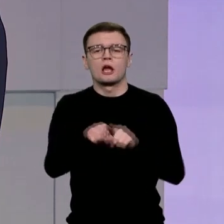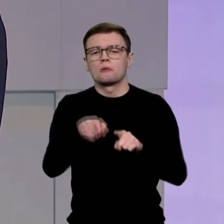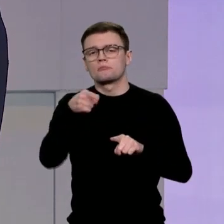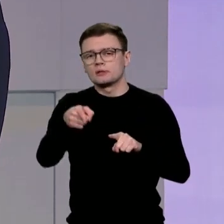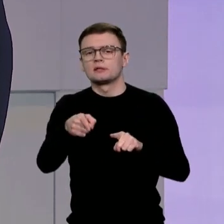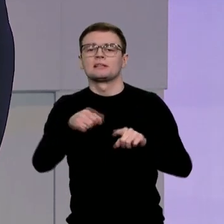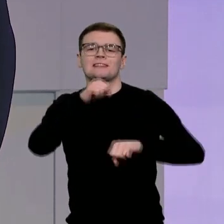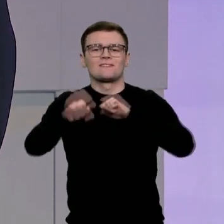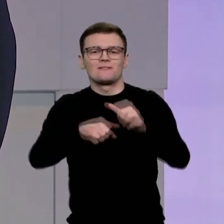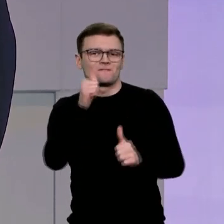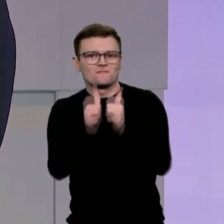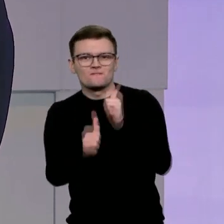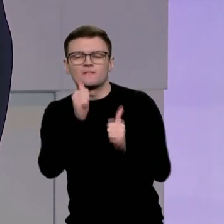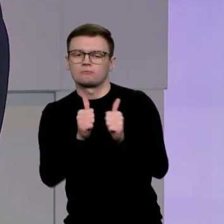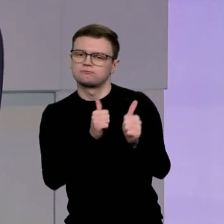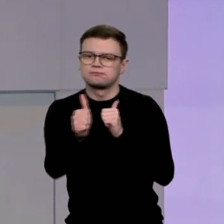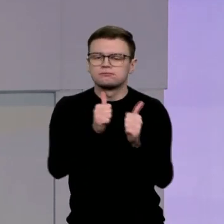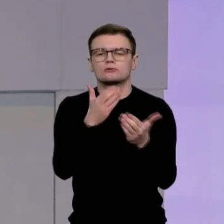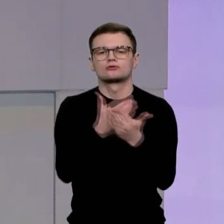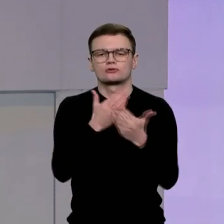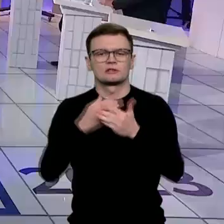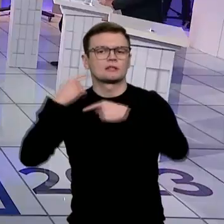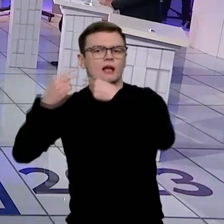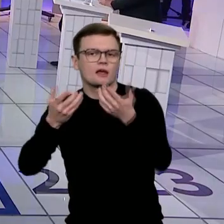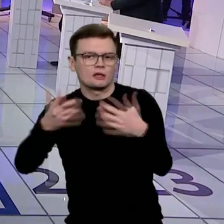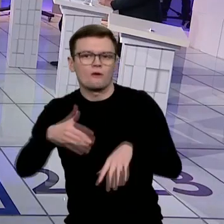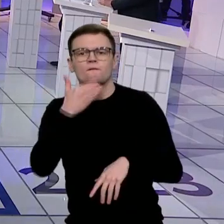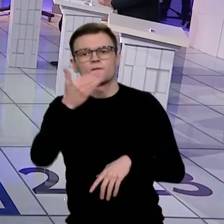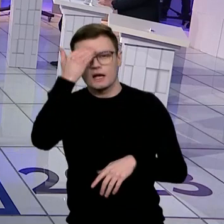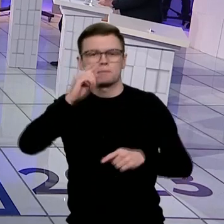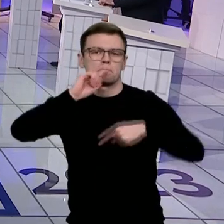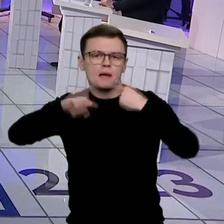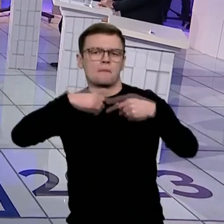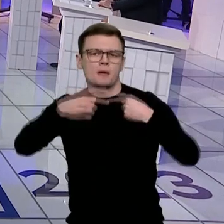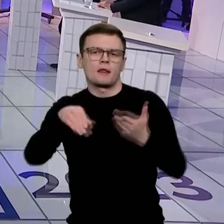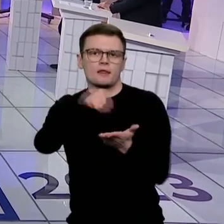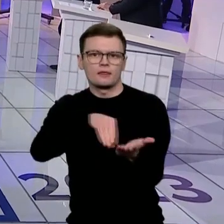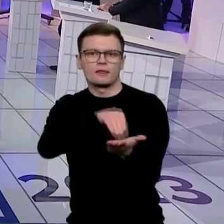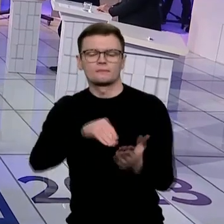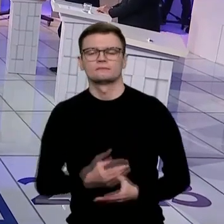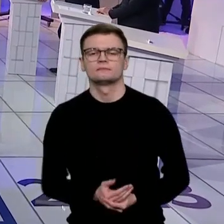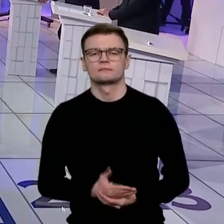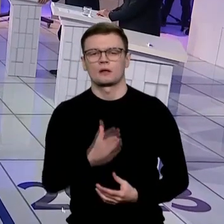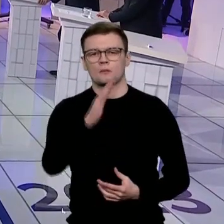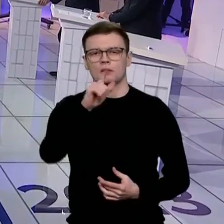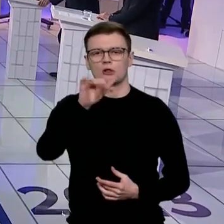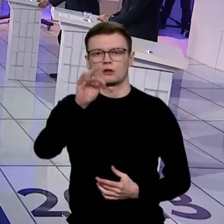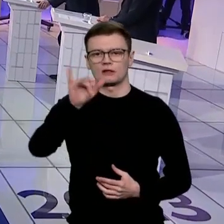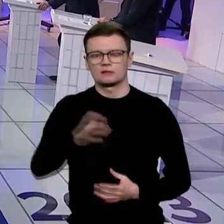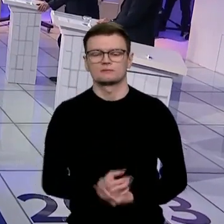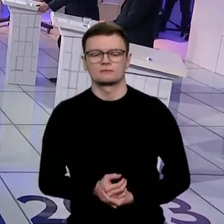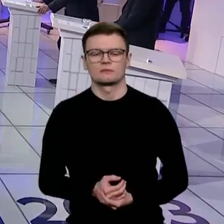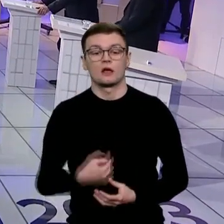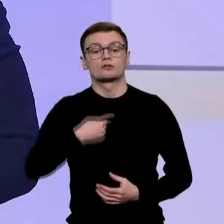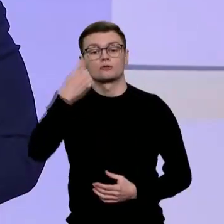tradicinės ir vyksta kiekvienais metais vasarą. Dėkui, pone Bilot, Nort. Aš noriu replikuoti dėl to, kad nesenai buvo